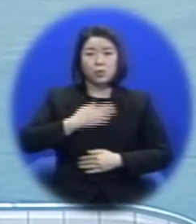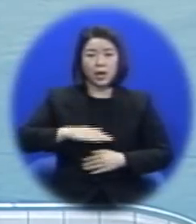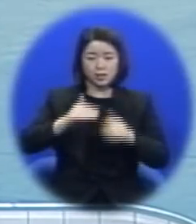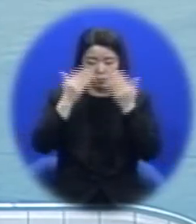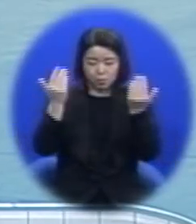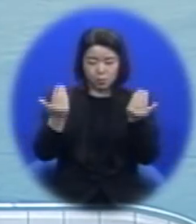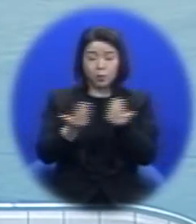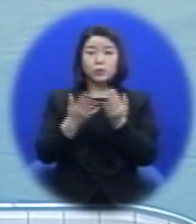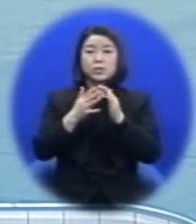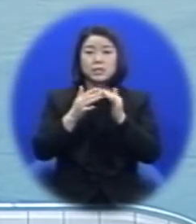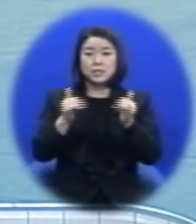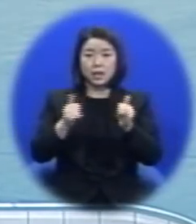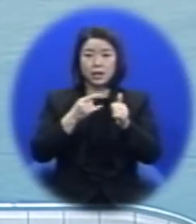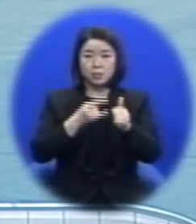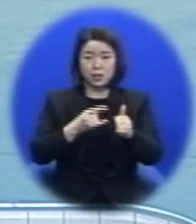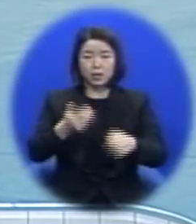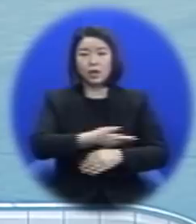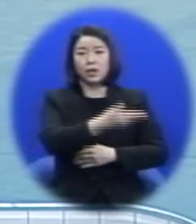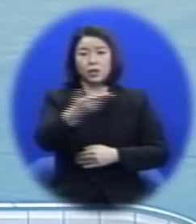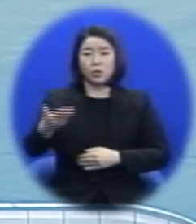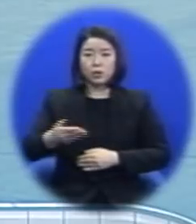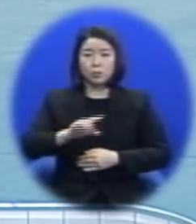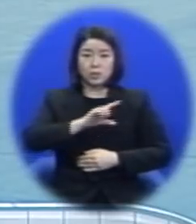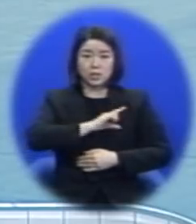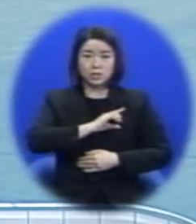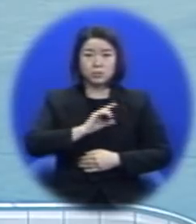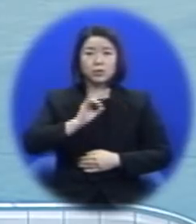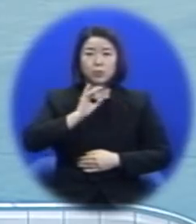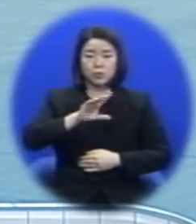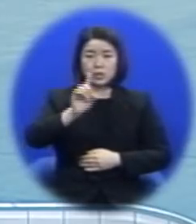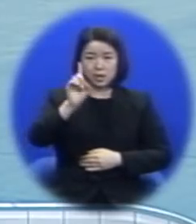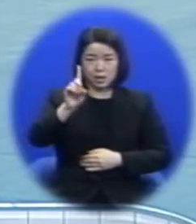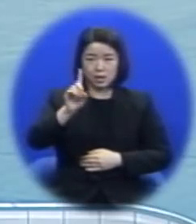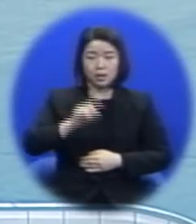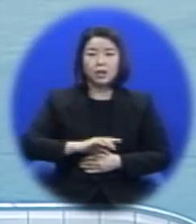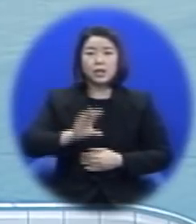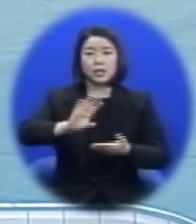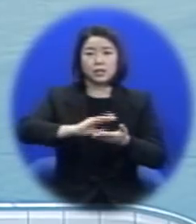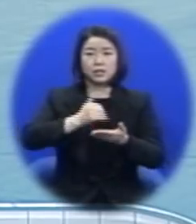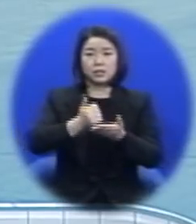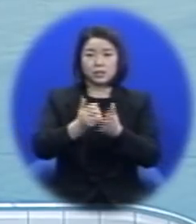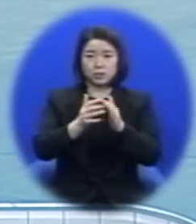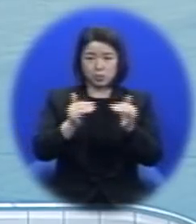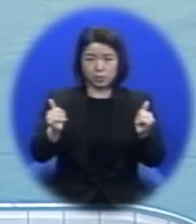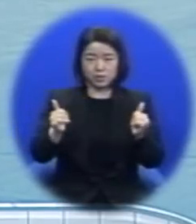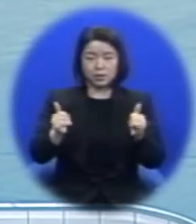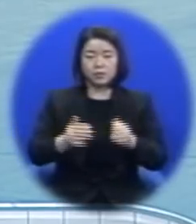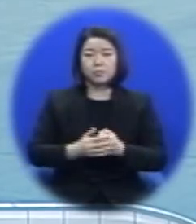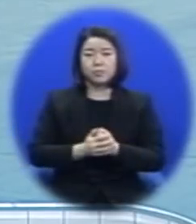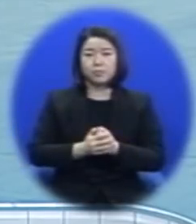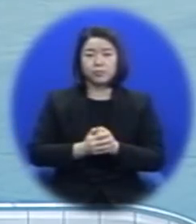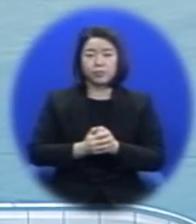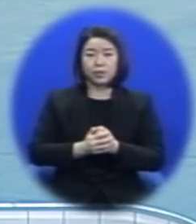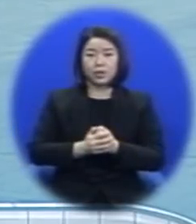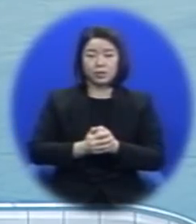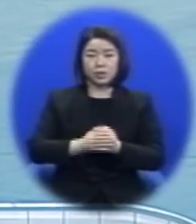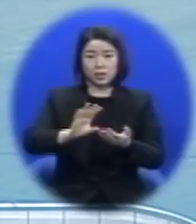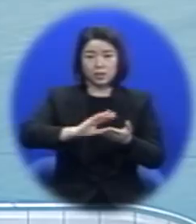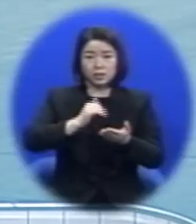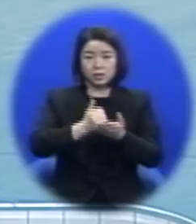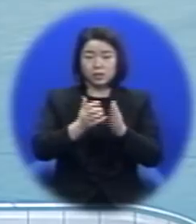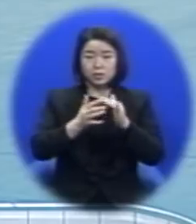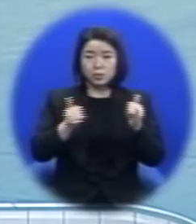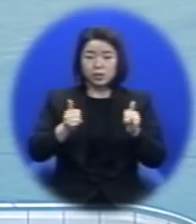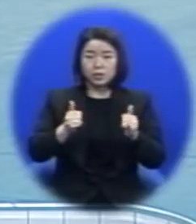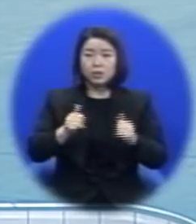사람에게 여러분은 한 가지 이름을 가지고 있습니다. 그리스도인입니다. 근데 여러분, 그리스도인이 도대체 무슨 의미가